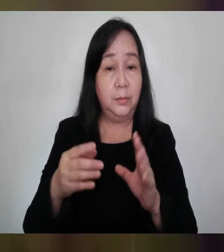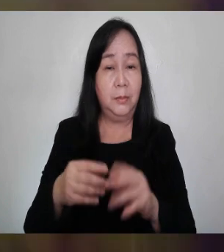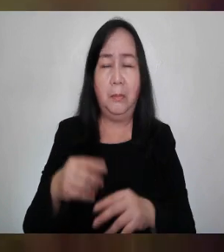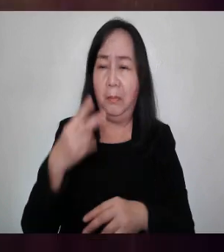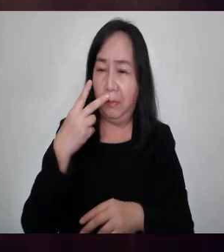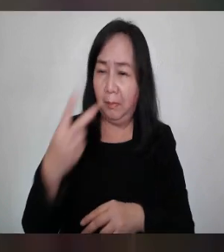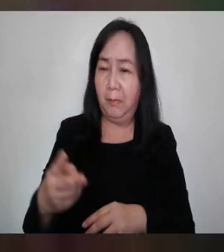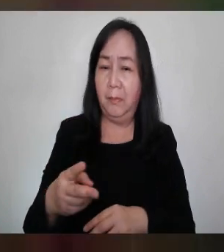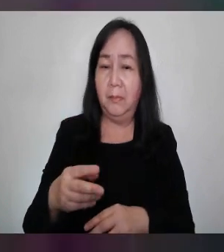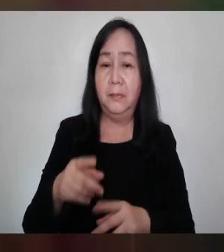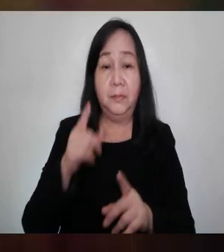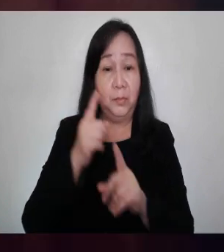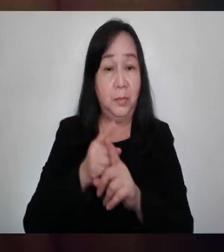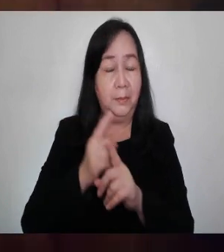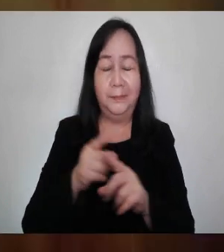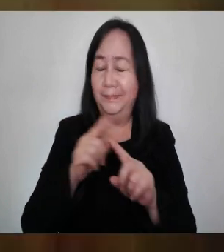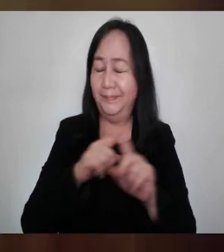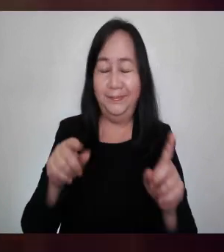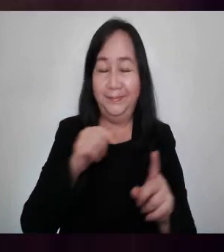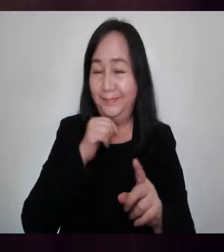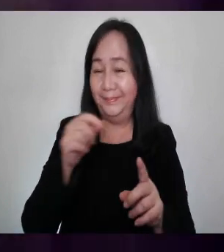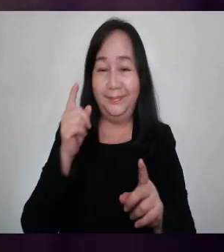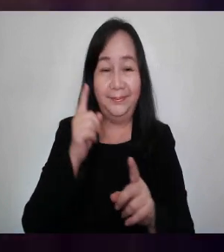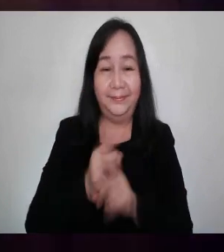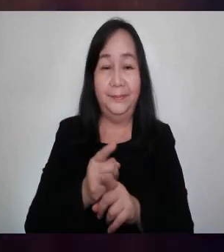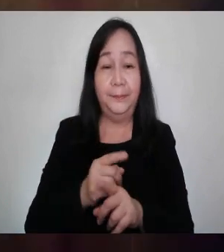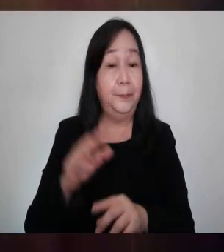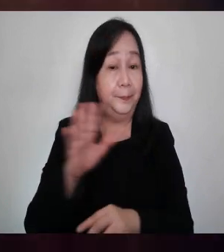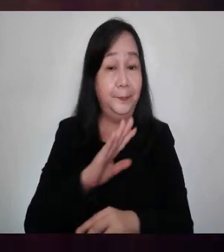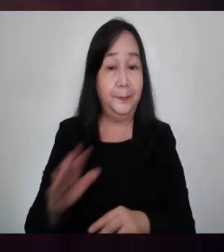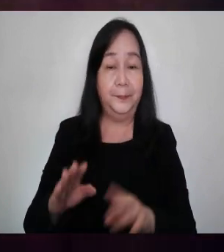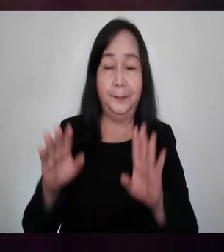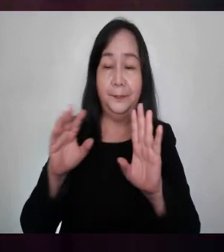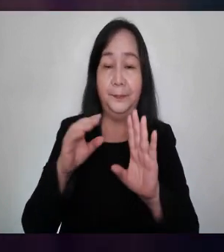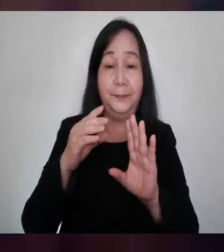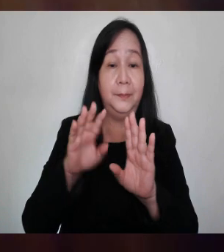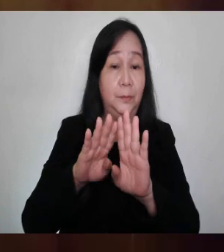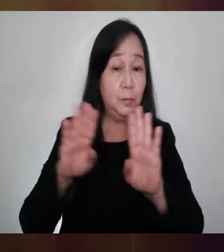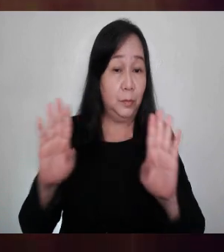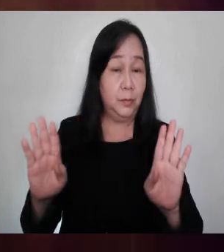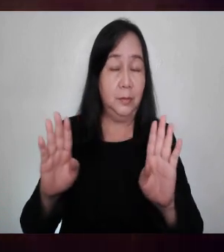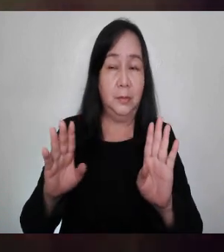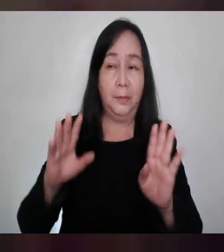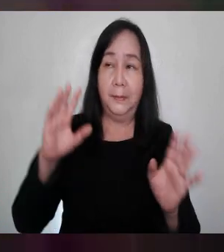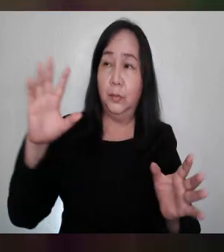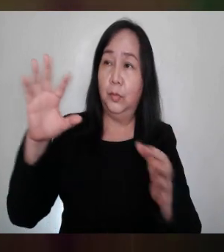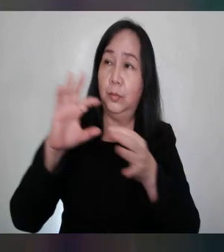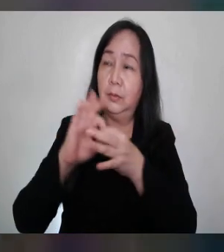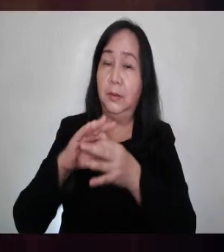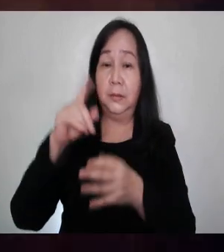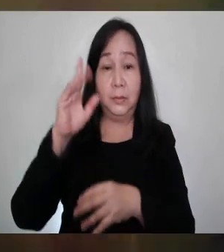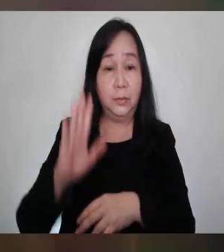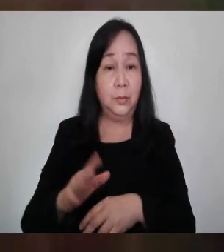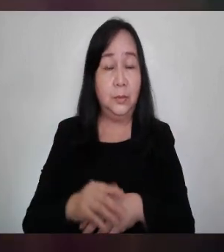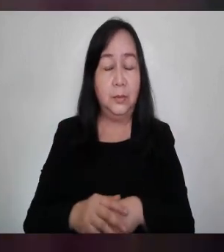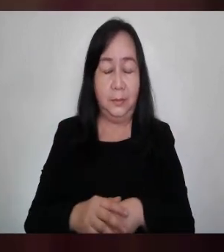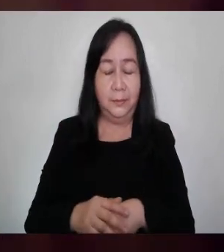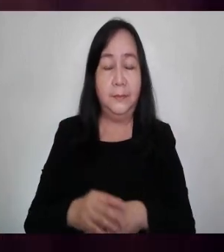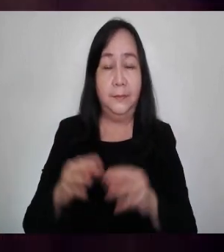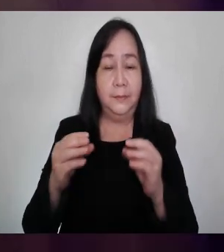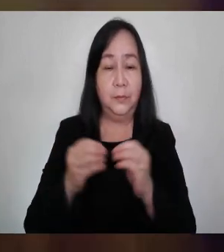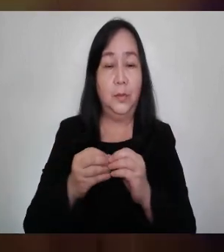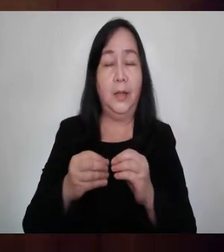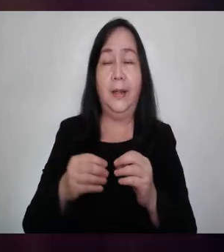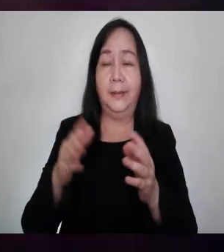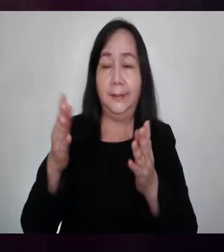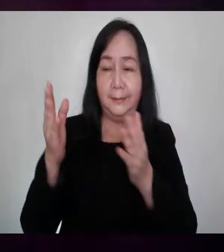mukhang tunay, ngunit hindi naman pala. Hindi naman nagbubukas patungo sa totoong ugnayan sa Diyos. Higit pa rito ang